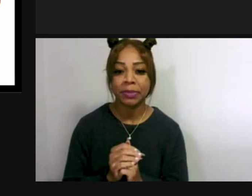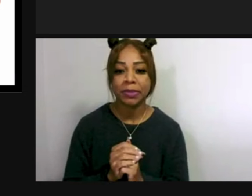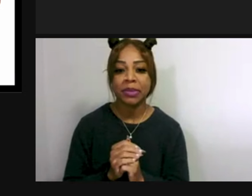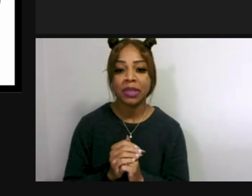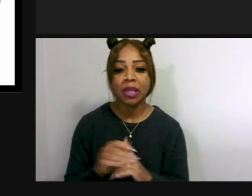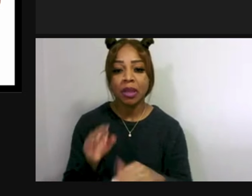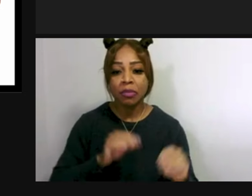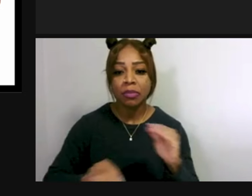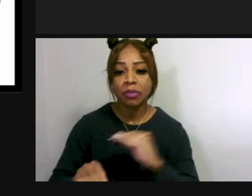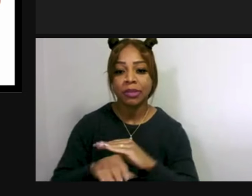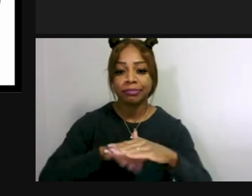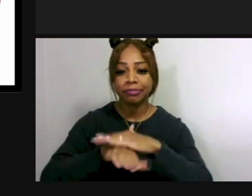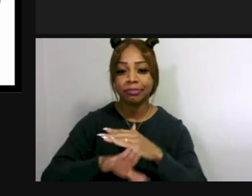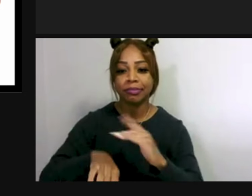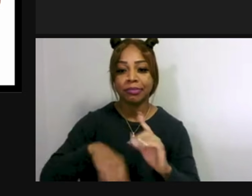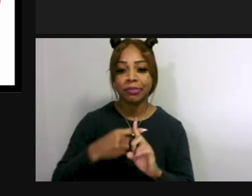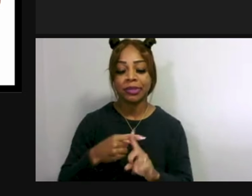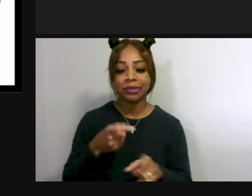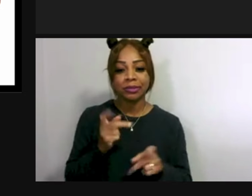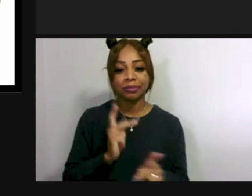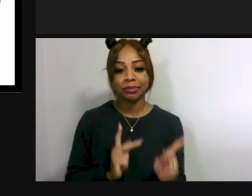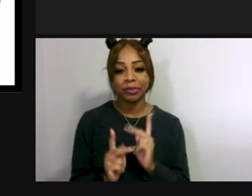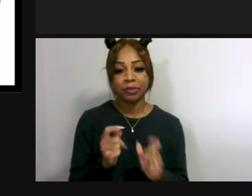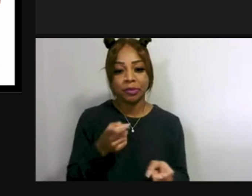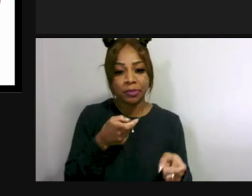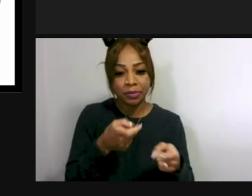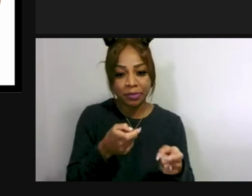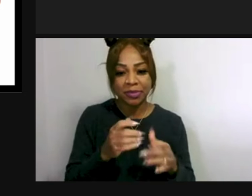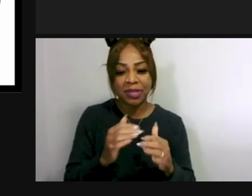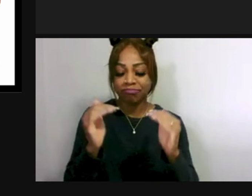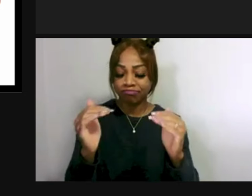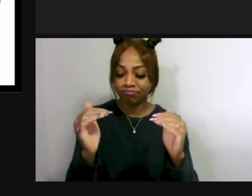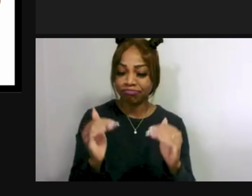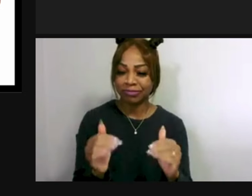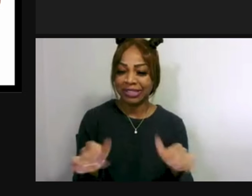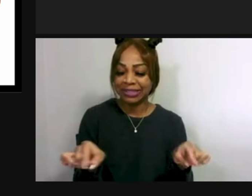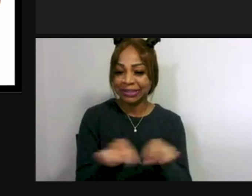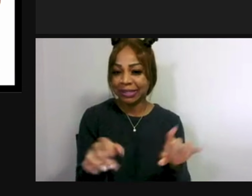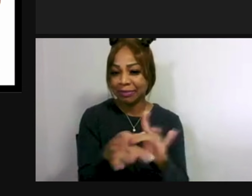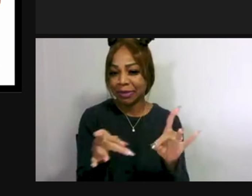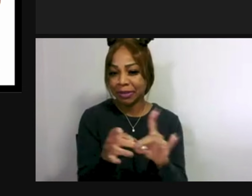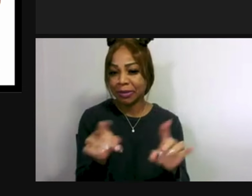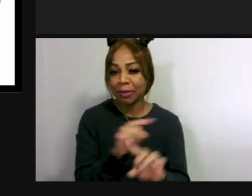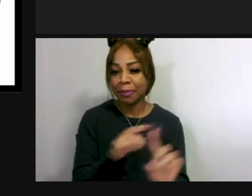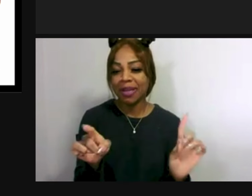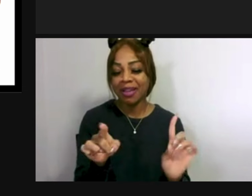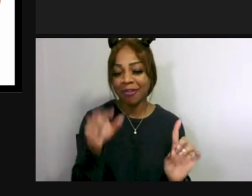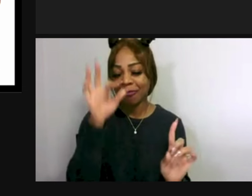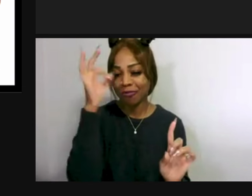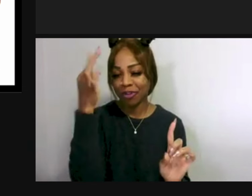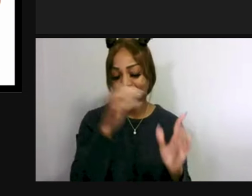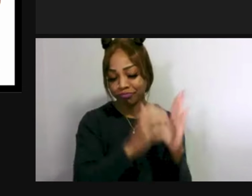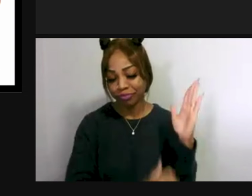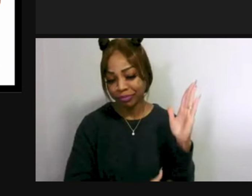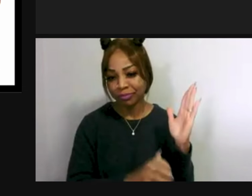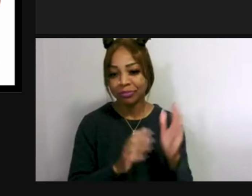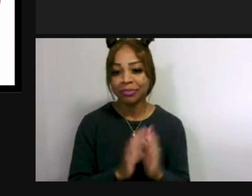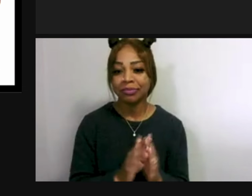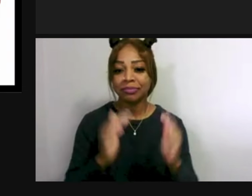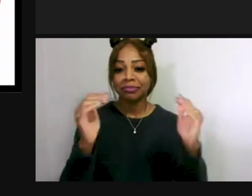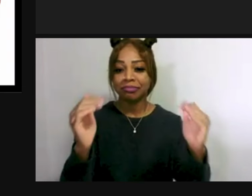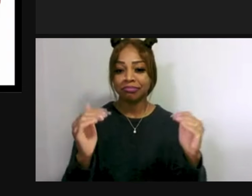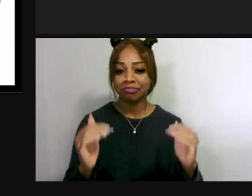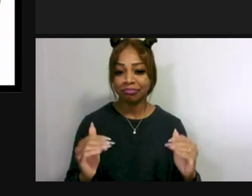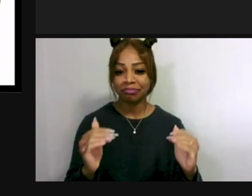handicapées, aide à la modabilité et la gestion des personnes. Et en dessous, c'est le même site que nous avons